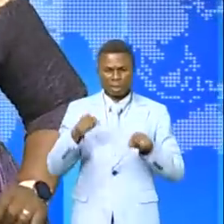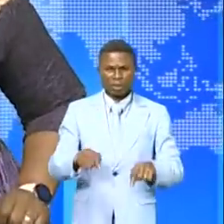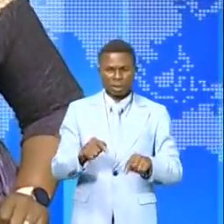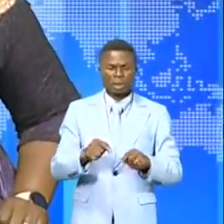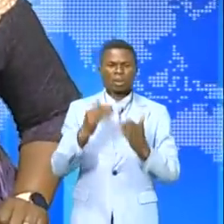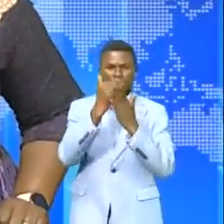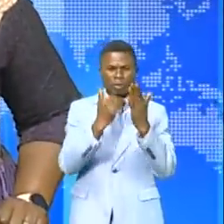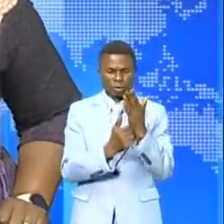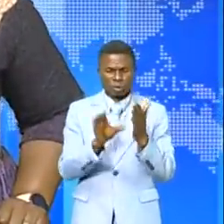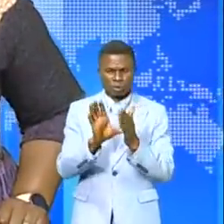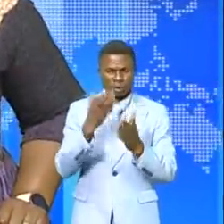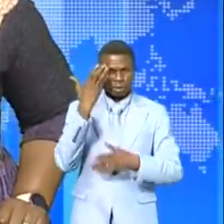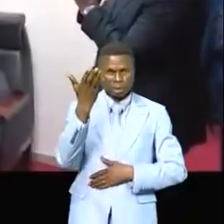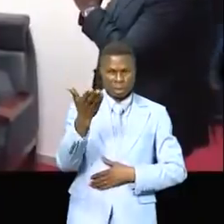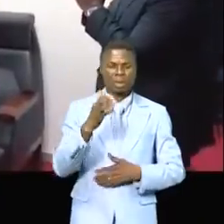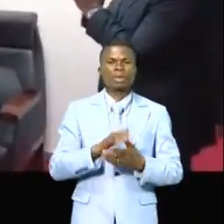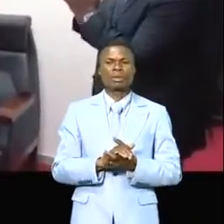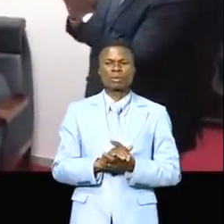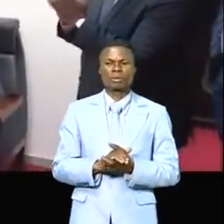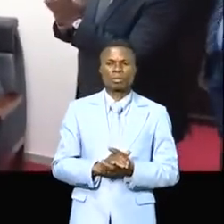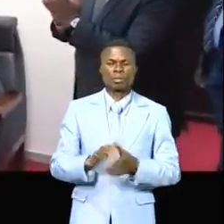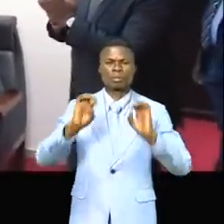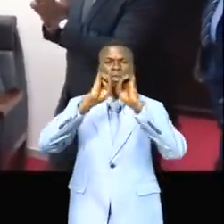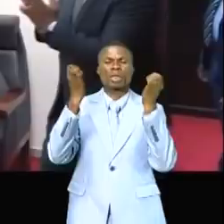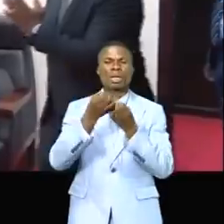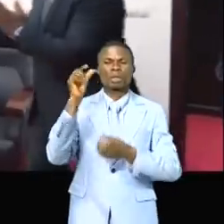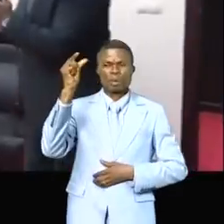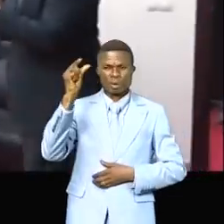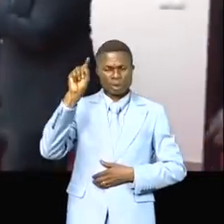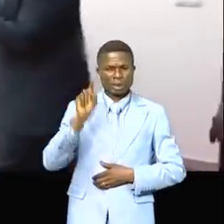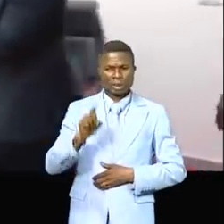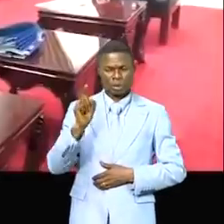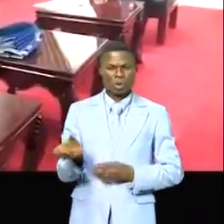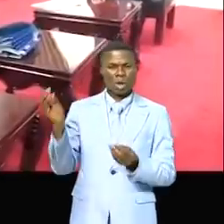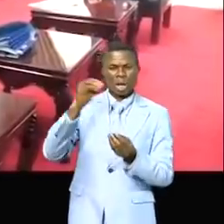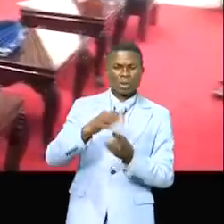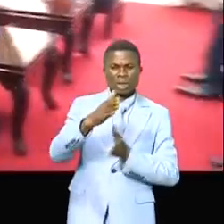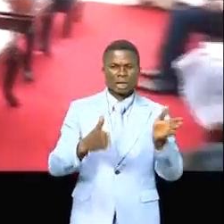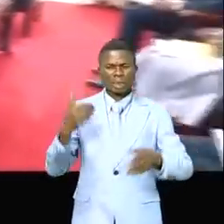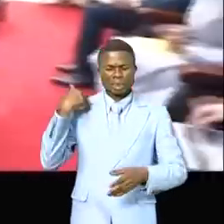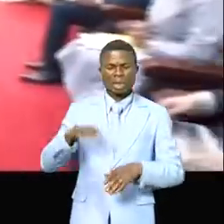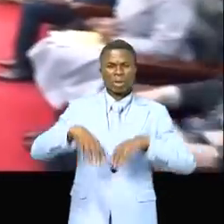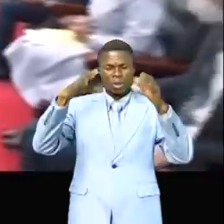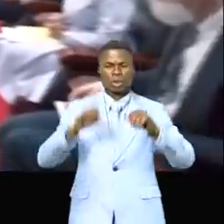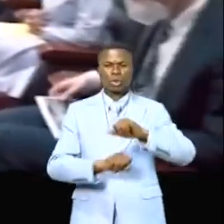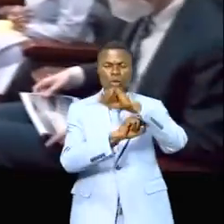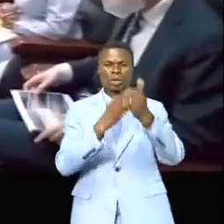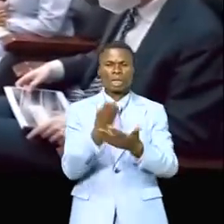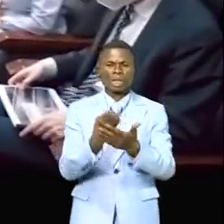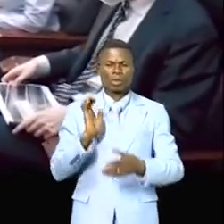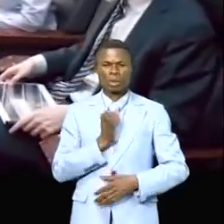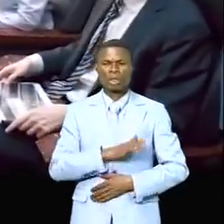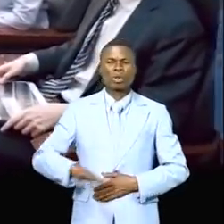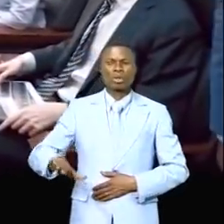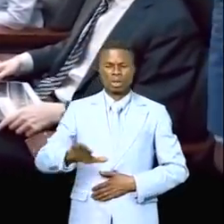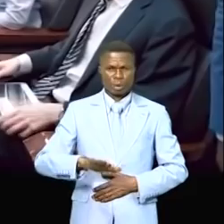Patty Tondangou et bienvenue le Salah. Les entreprises minières sont appelées à maximiser leurs recettes pour soutenir l'économie de la République démocratique